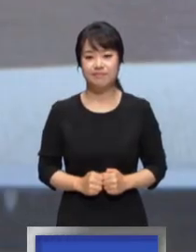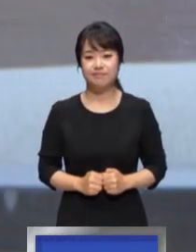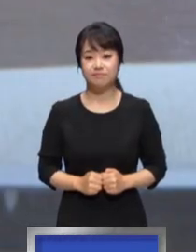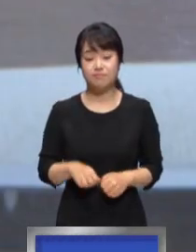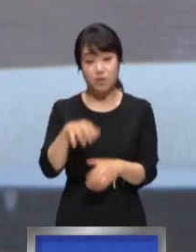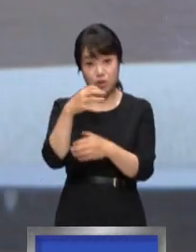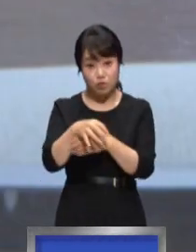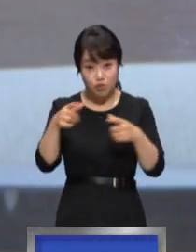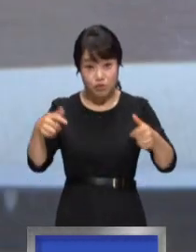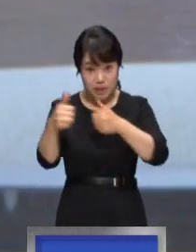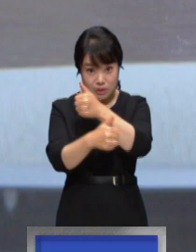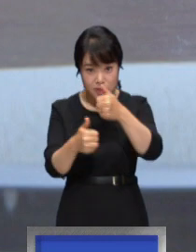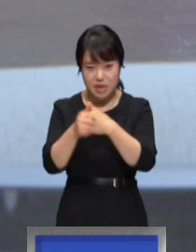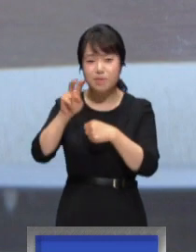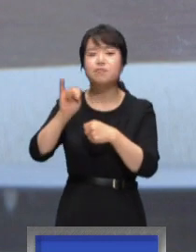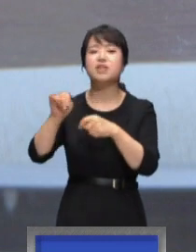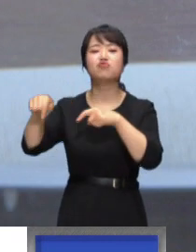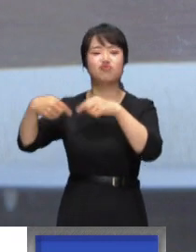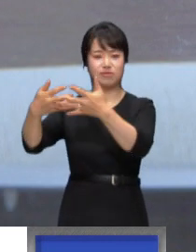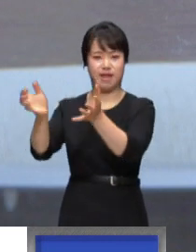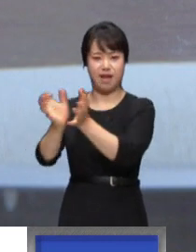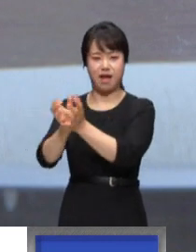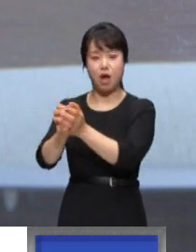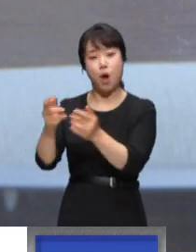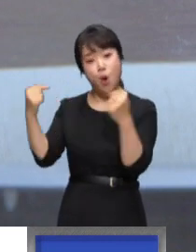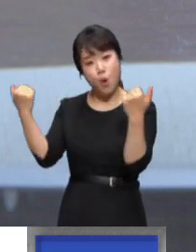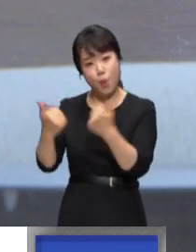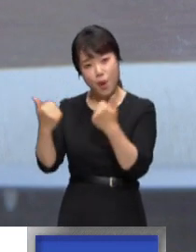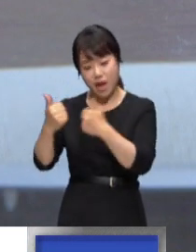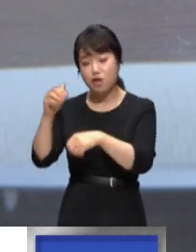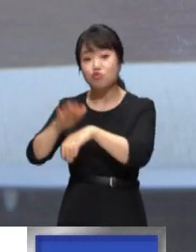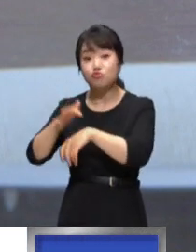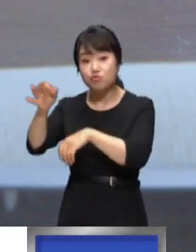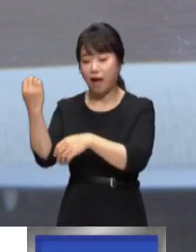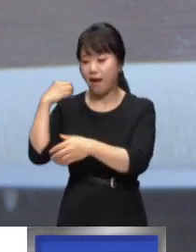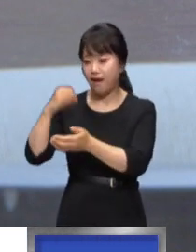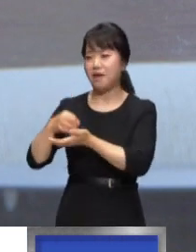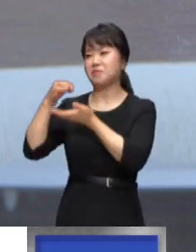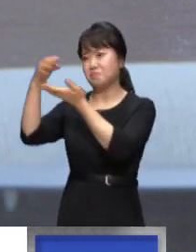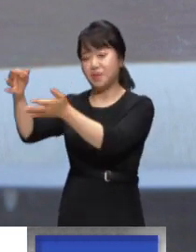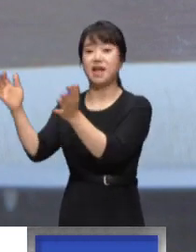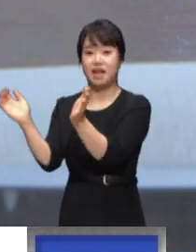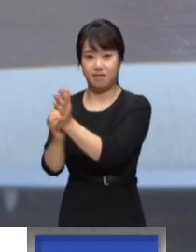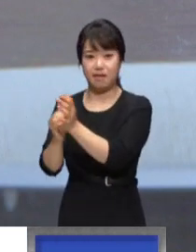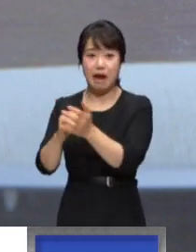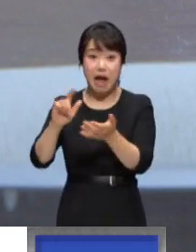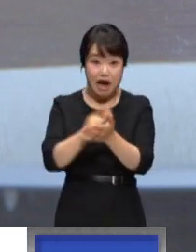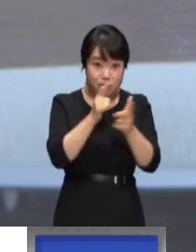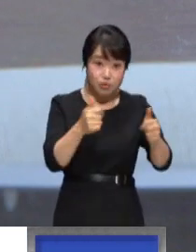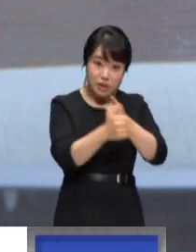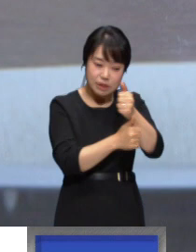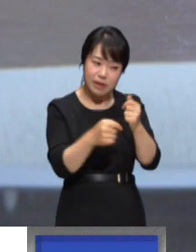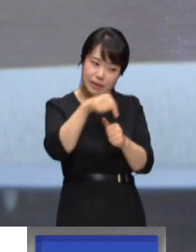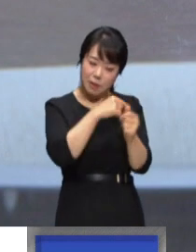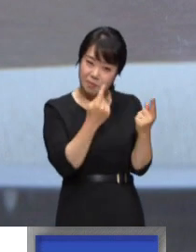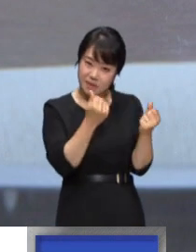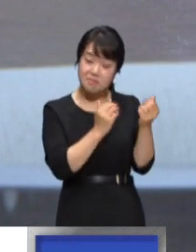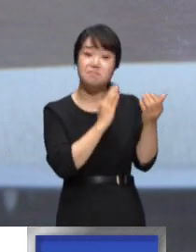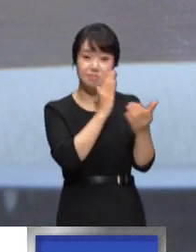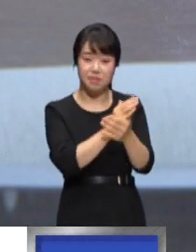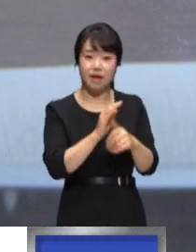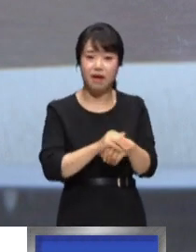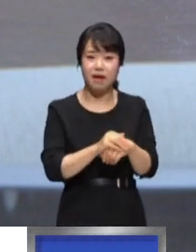네, 종로구의회 민주당 의원들이 회의수당인 월정수당을 반납한 가운데 강서구의회도 비슷한 사례가 발생했습니다.